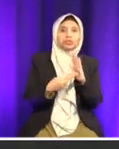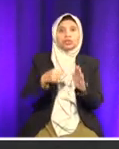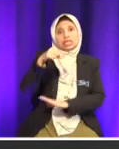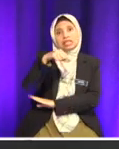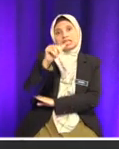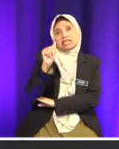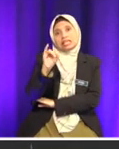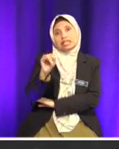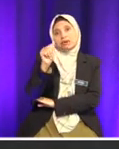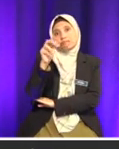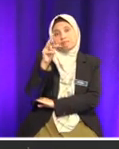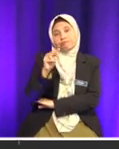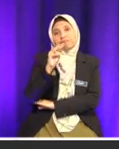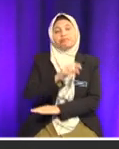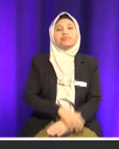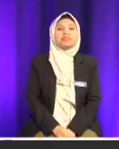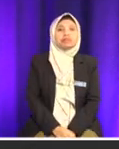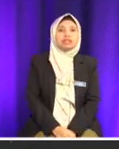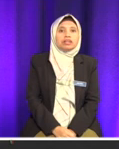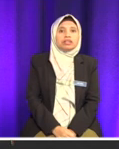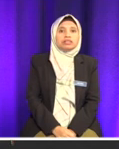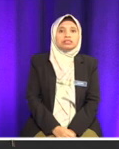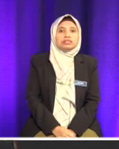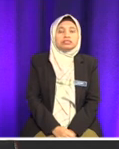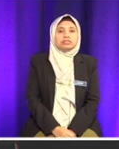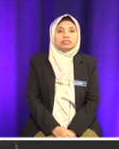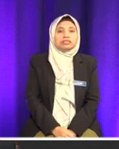jika ada oke